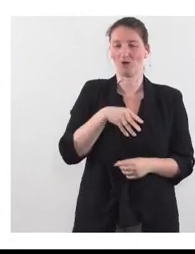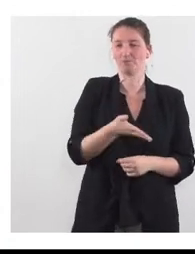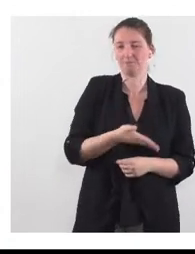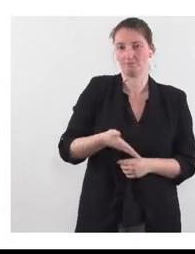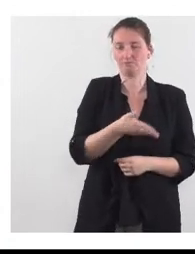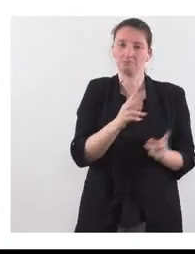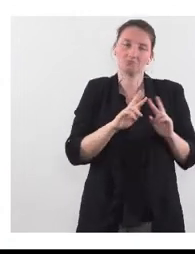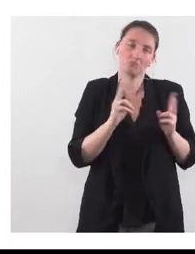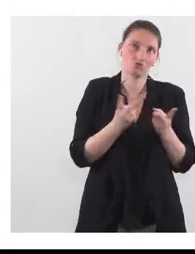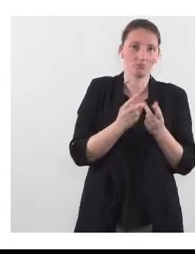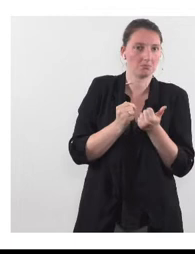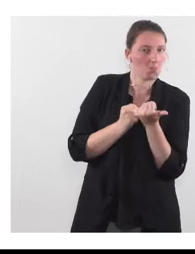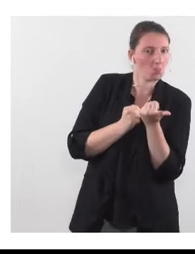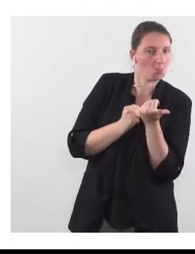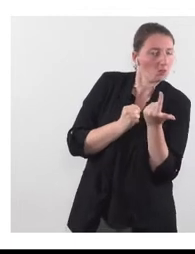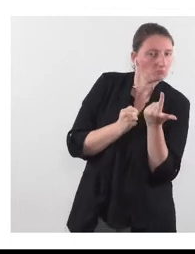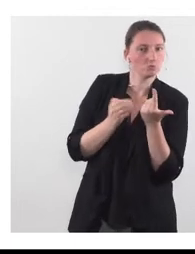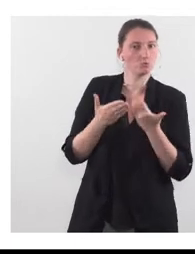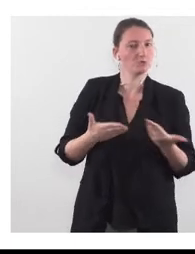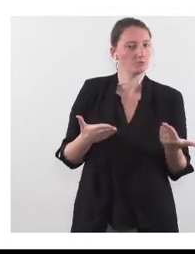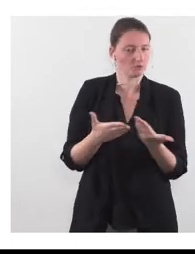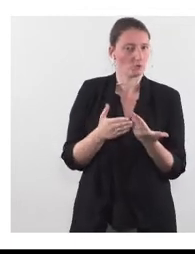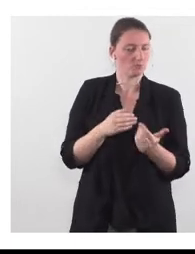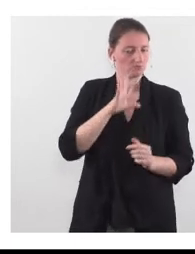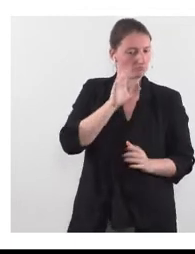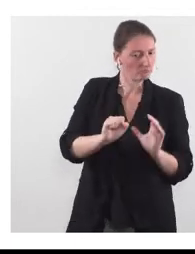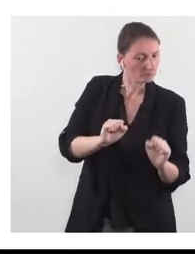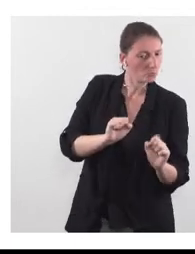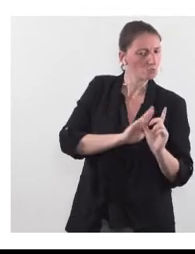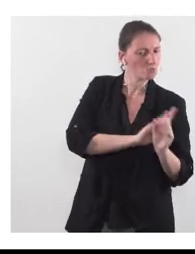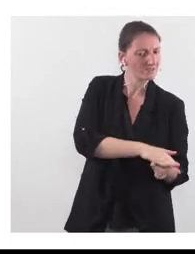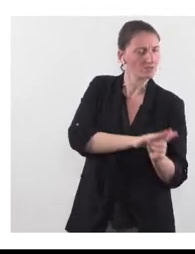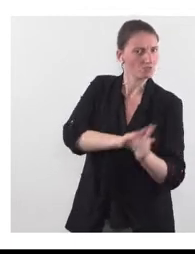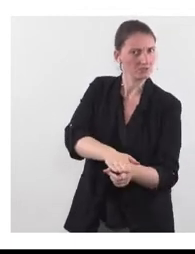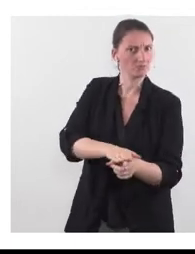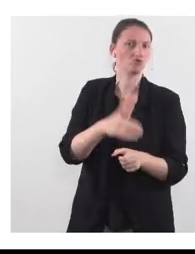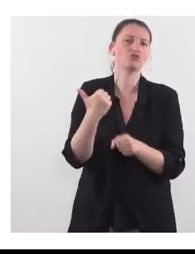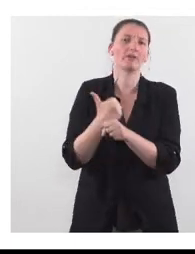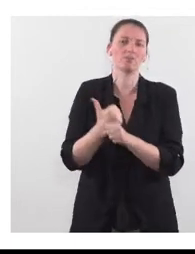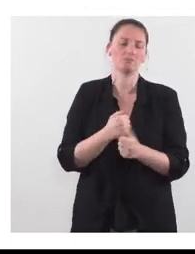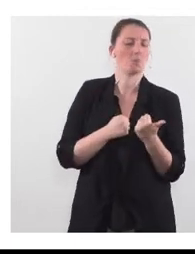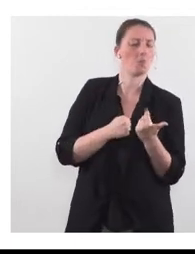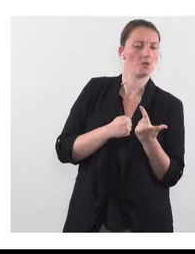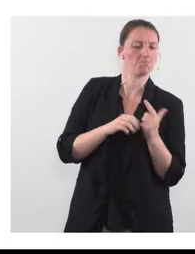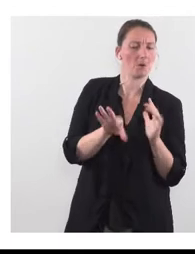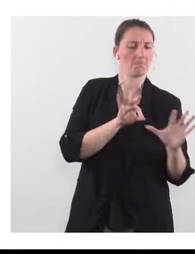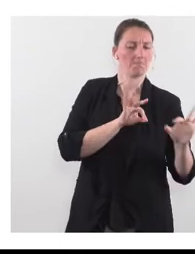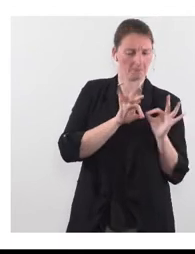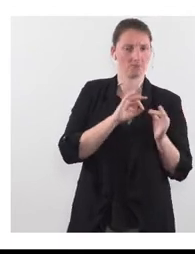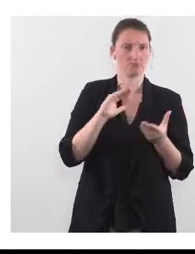généralement prend 1 ou 2 cas, 1 ou 2 affaires de discrimination par an